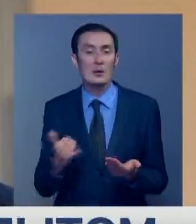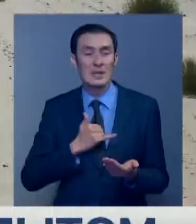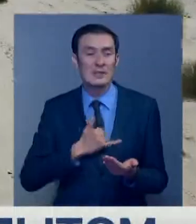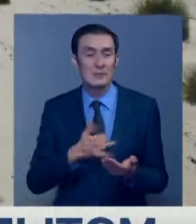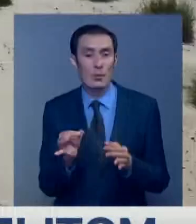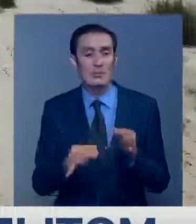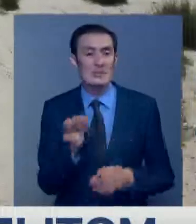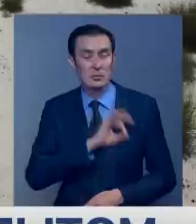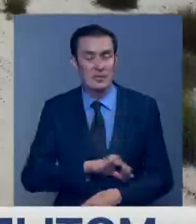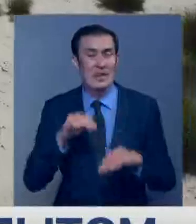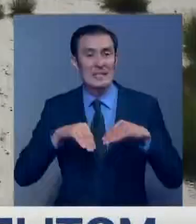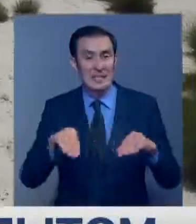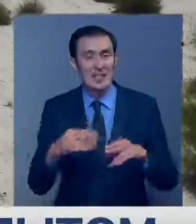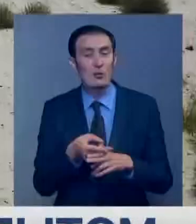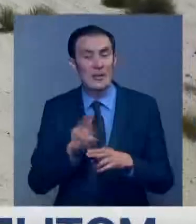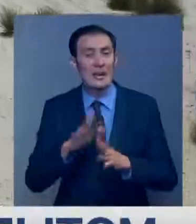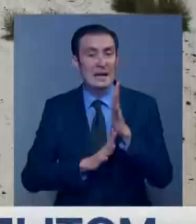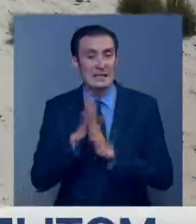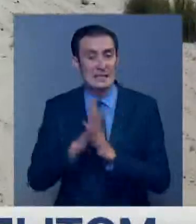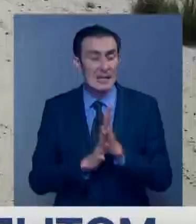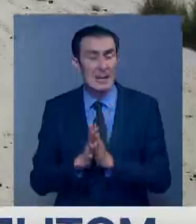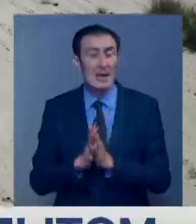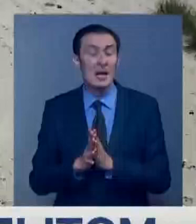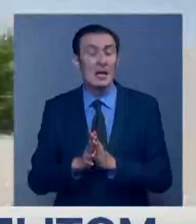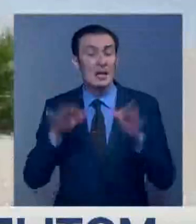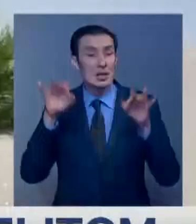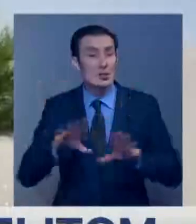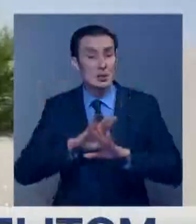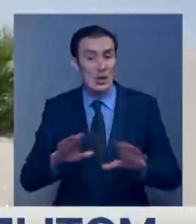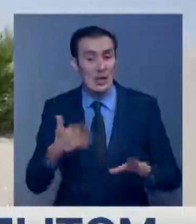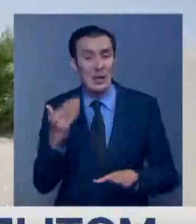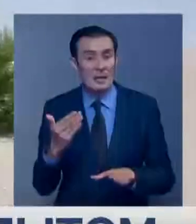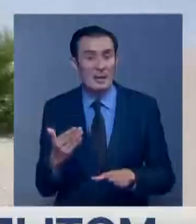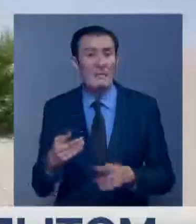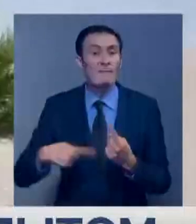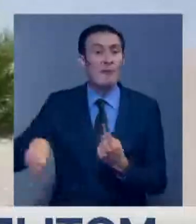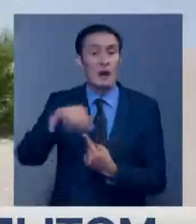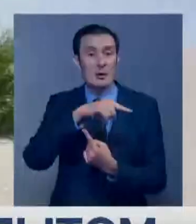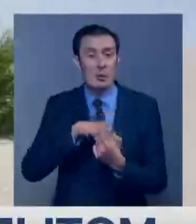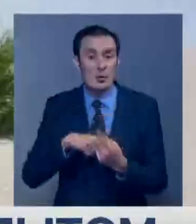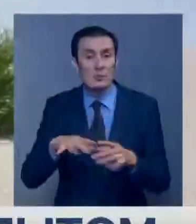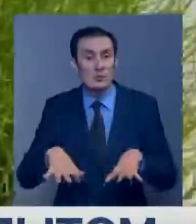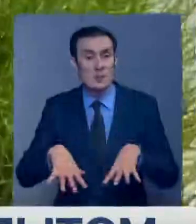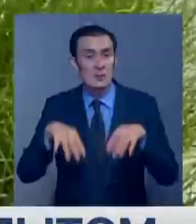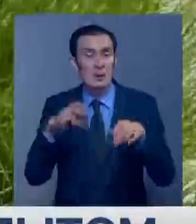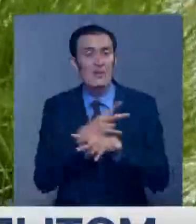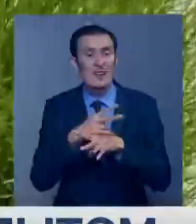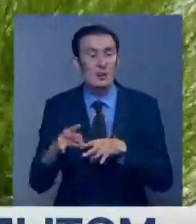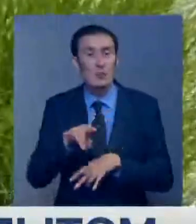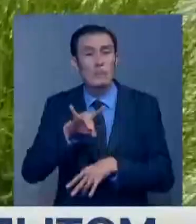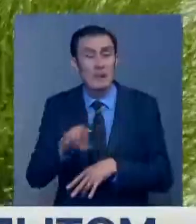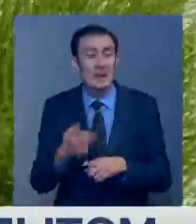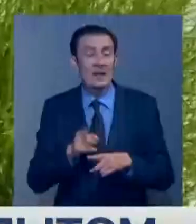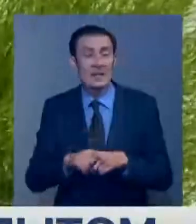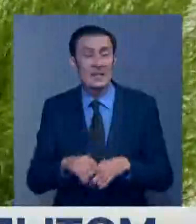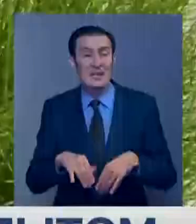регионе. Сажать именно эти растения стали не случайно. По словам специалистов, они собирают вокруг себя вредоносную соляную пыль и песок,